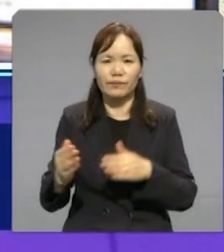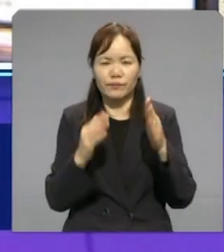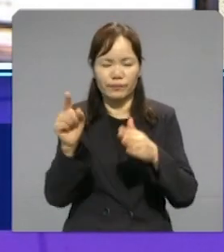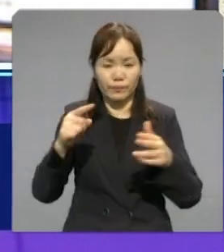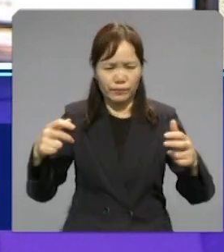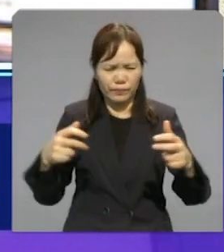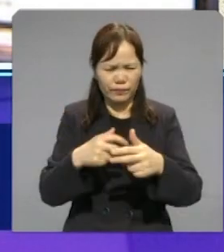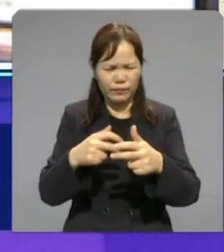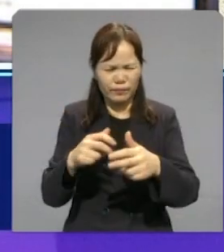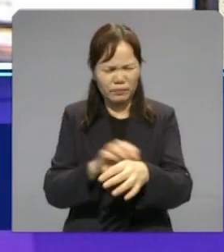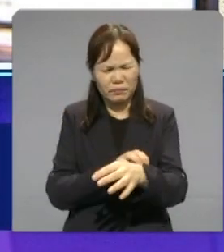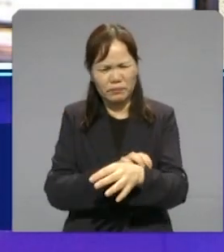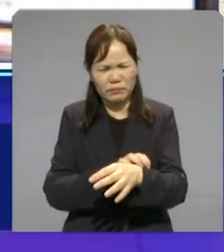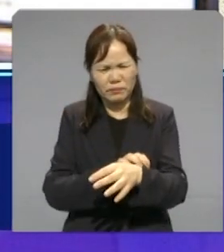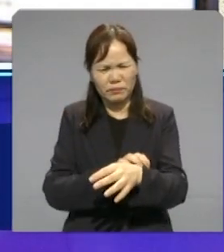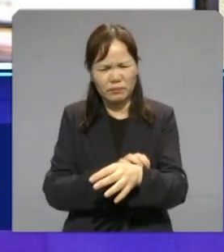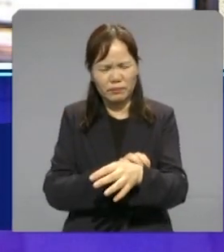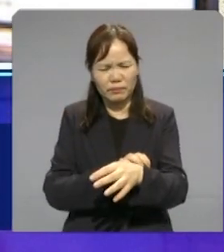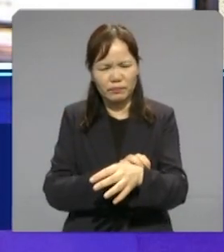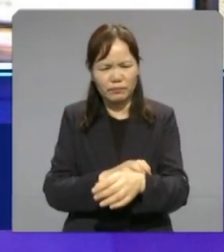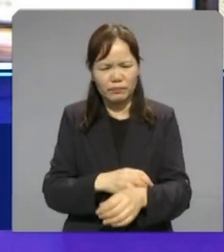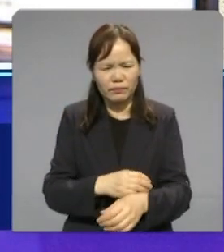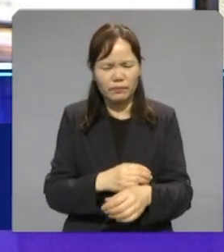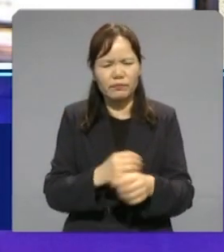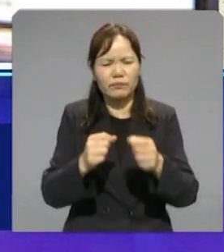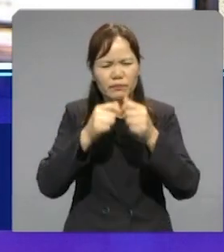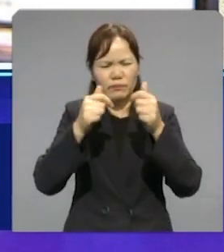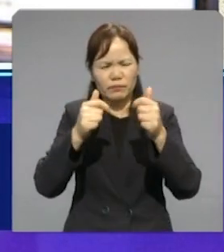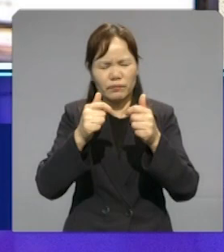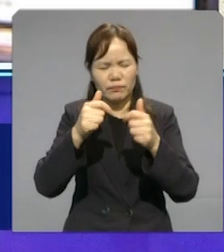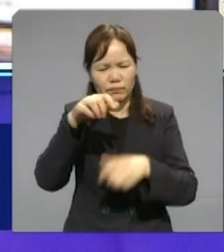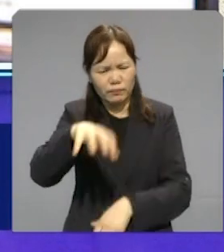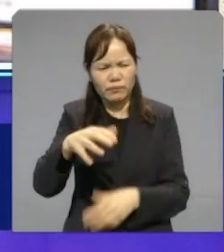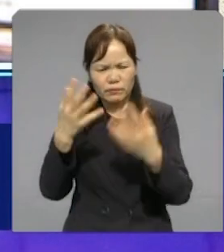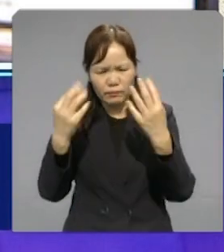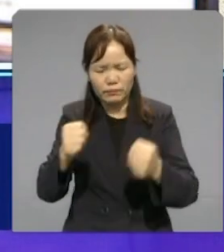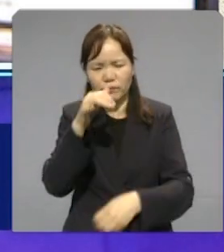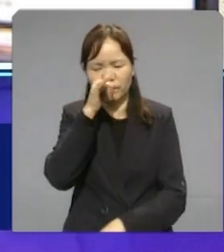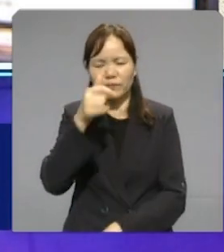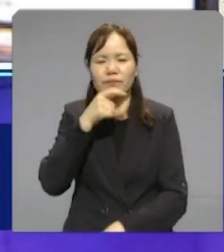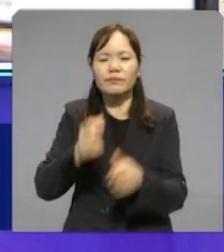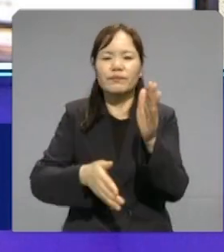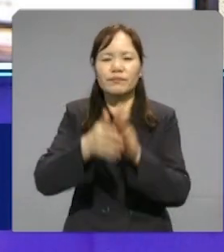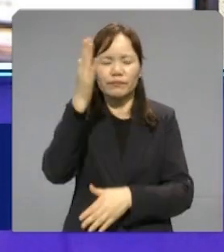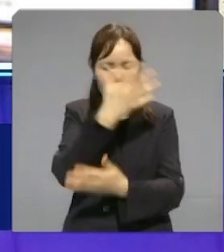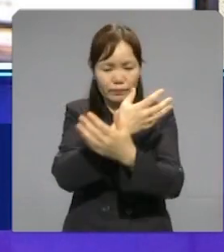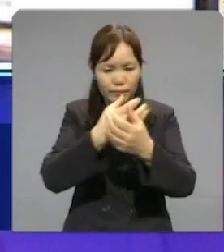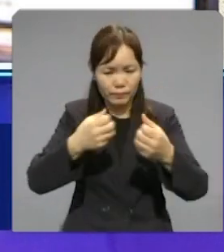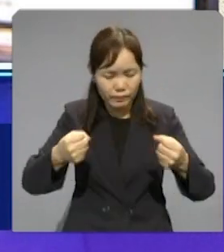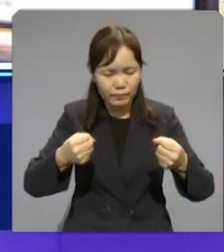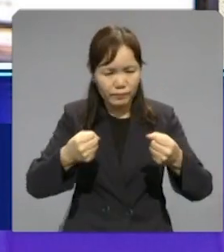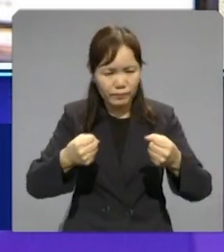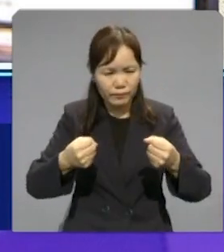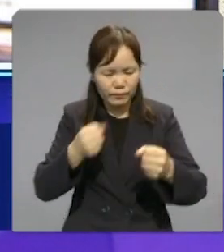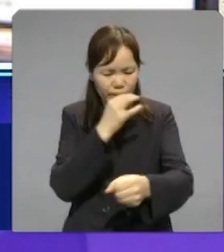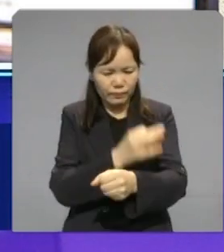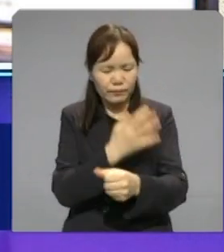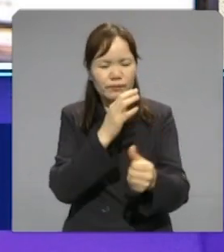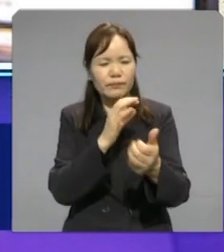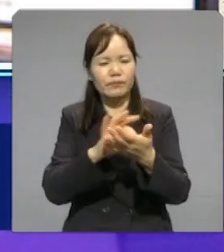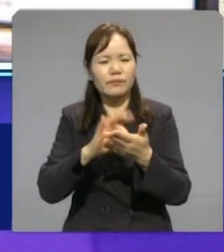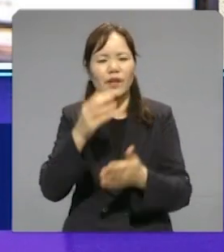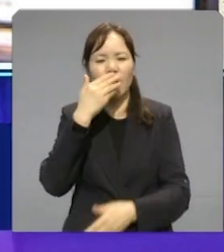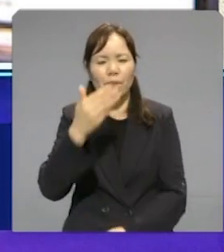경기도에는 교통 여건이 늘어나는 수요를 감당하지 못하는 곳이 많은데요. 수원시가 예약제로 편리하게 이용할 수 있는